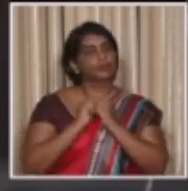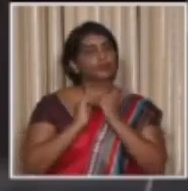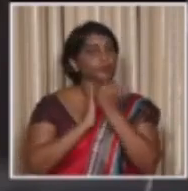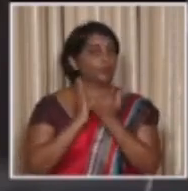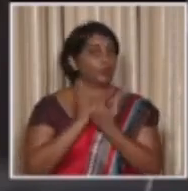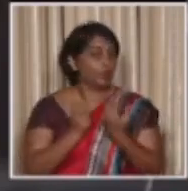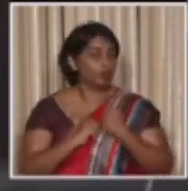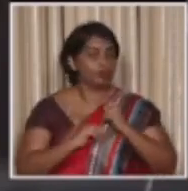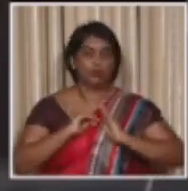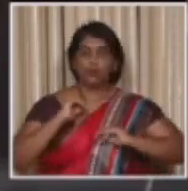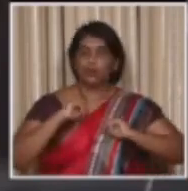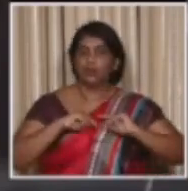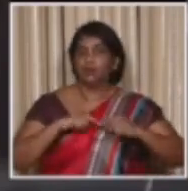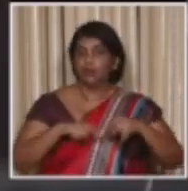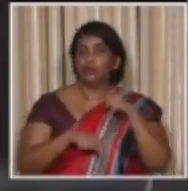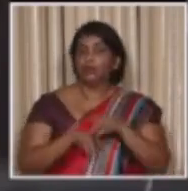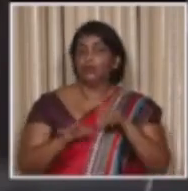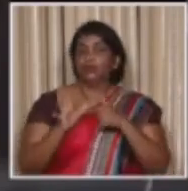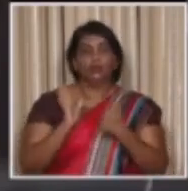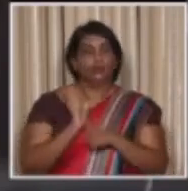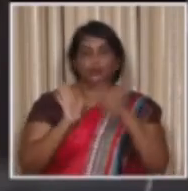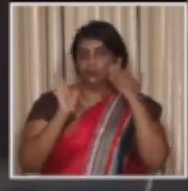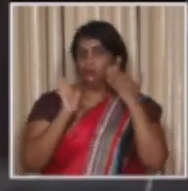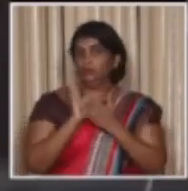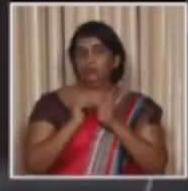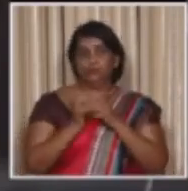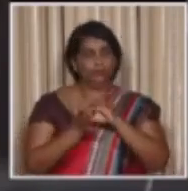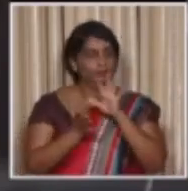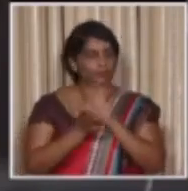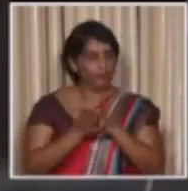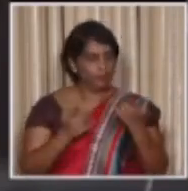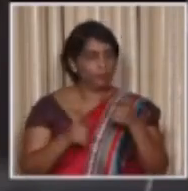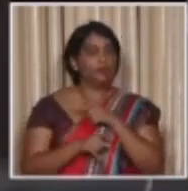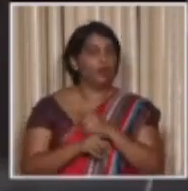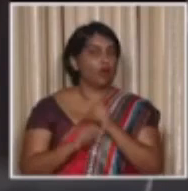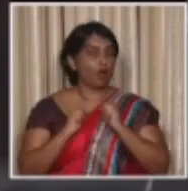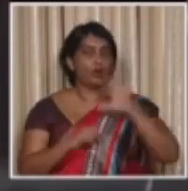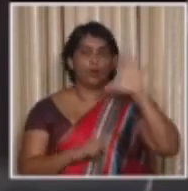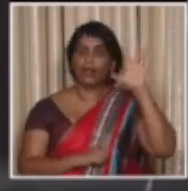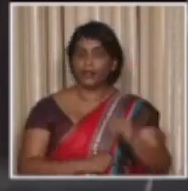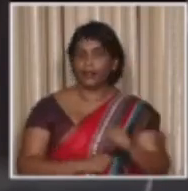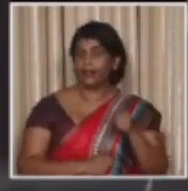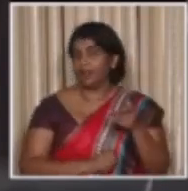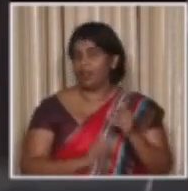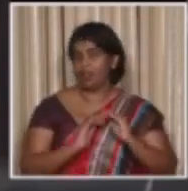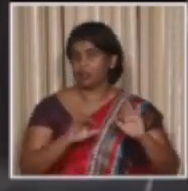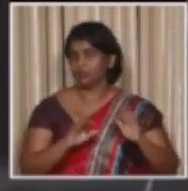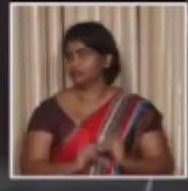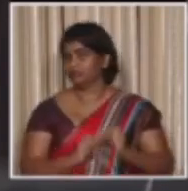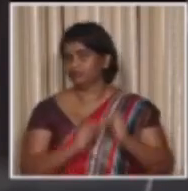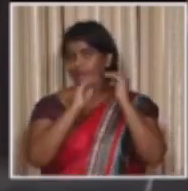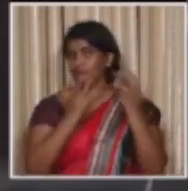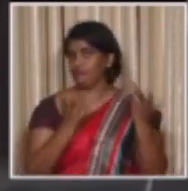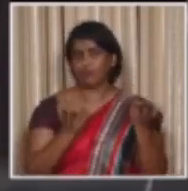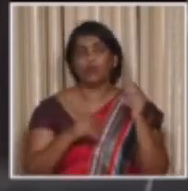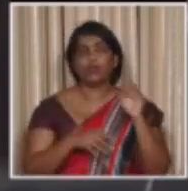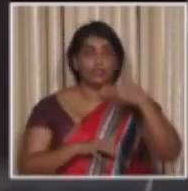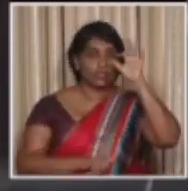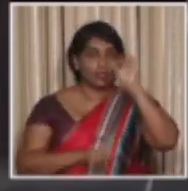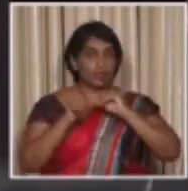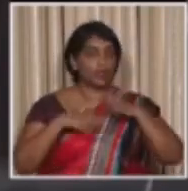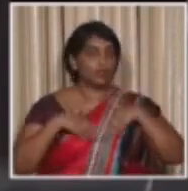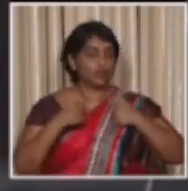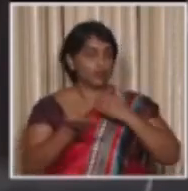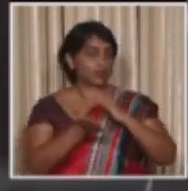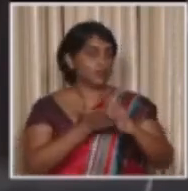ඕනේ යාන්ත්‍රණයක් තියෙන්න ඕනේ මේ පණතෙන් ඒක සඳහන් වෙන්නේ නැහැ. ඒකට කොහොමද ගේන්නේ දරුවව කියලා. ඒ වගේම ආයුර්වේද සෞඛ්‍ය